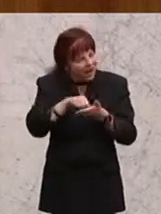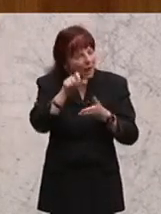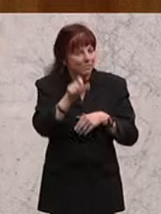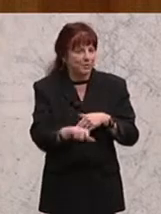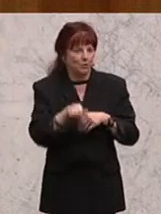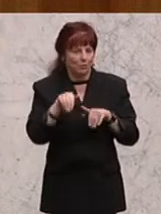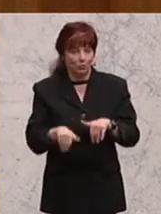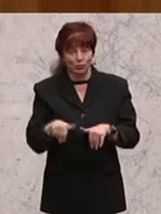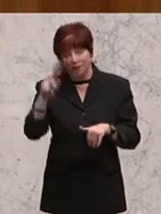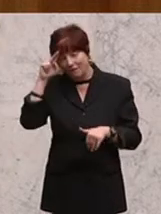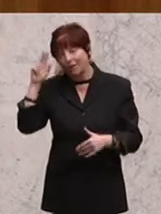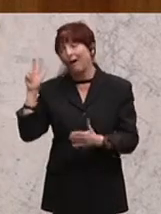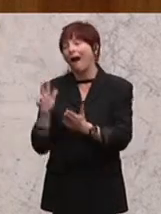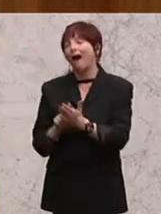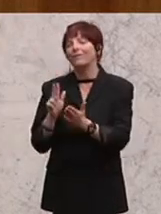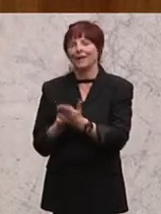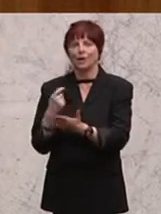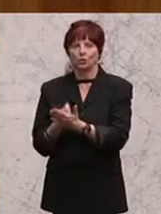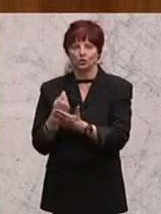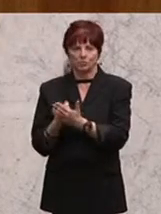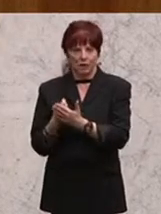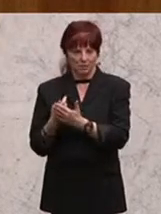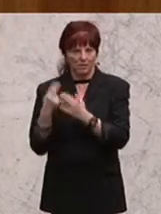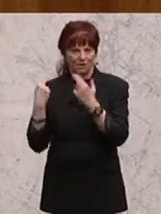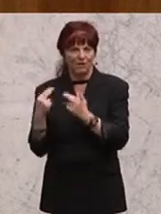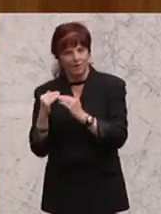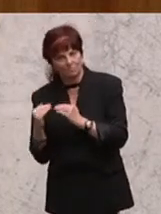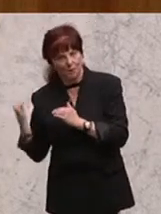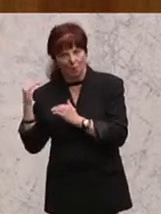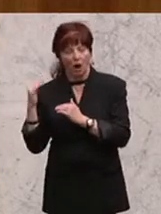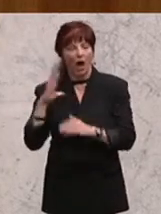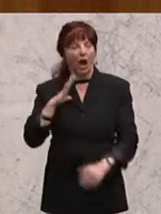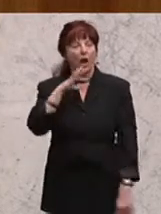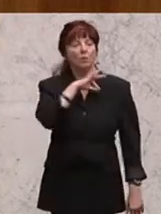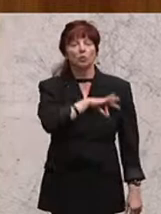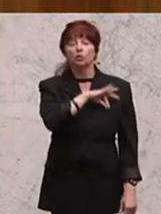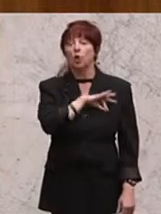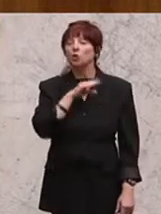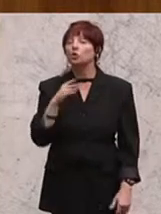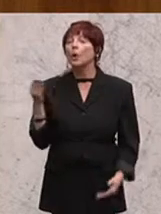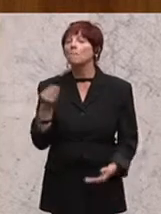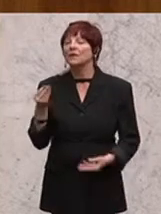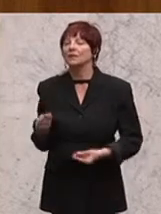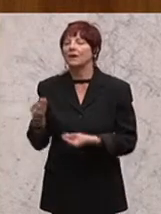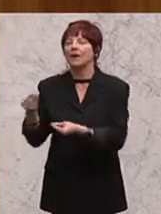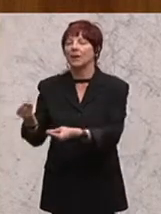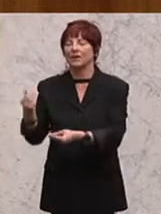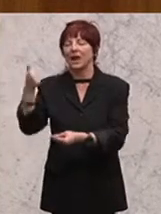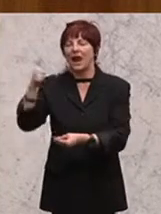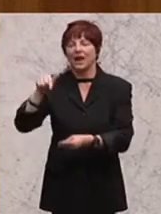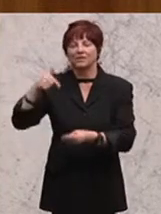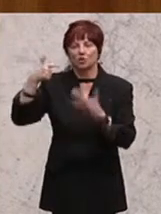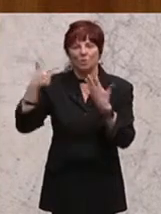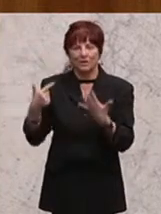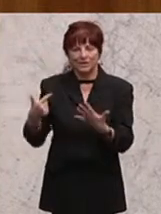ein Anerkennungspreis. Aber wir haben mitgegeben dieser Tochter eine Mitgift, nämlich eine Mitgift von 1,7 Milliarden